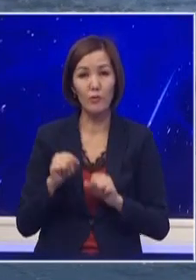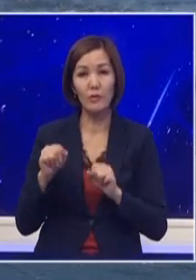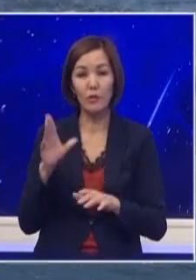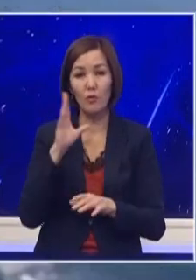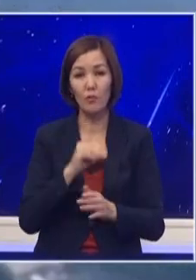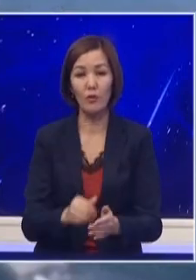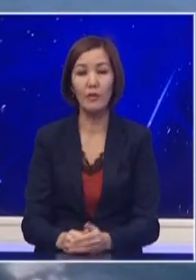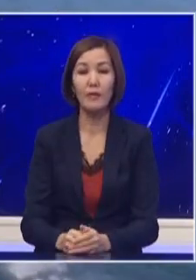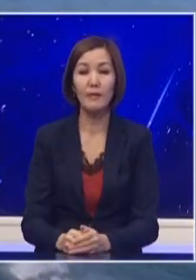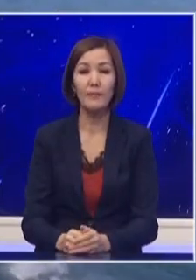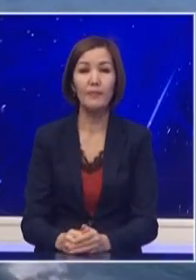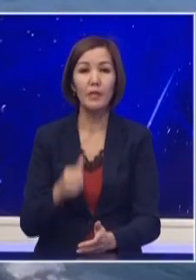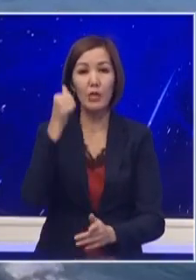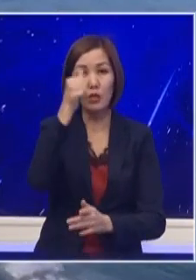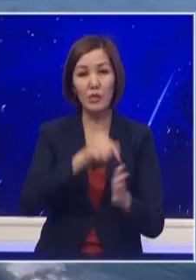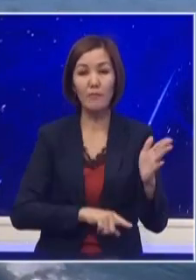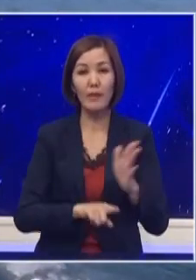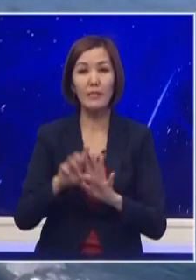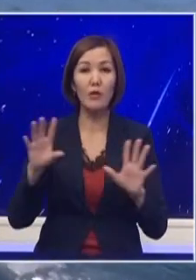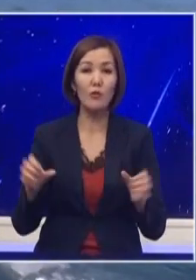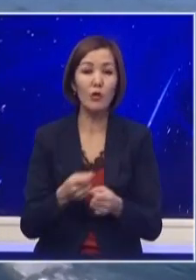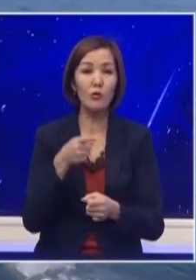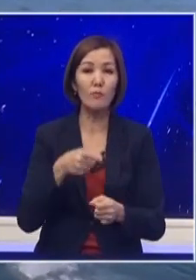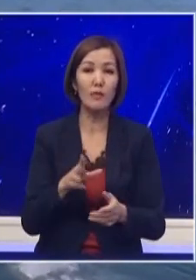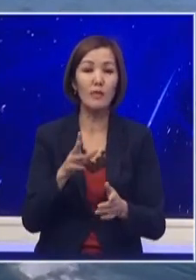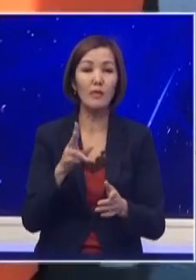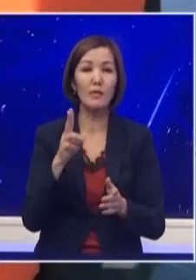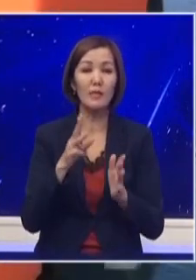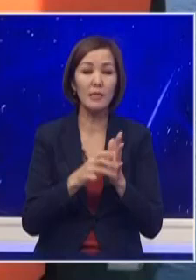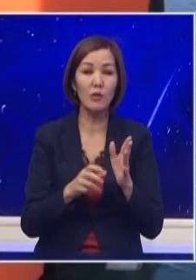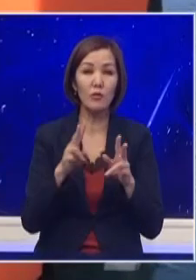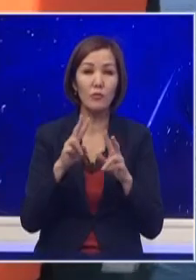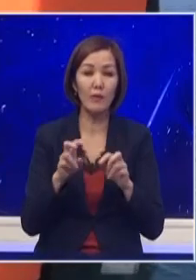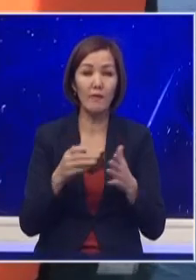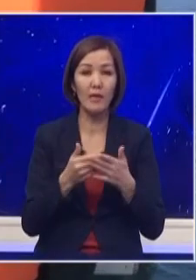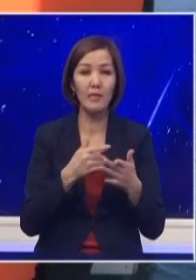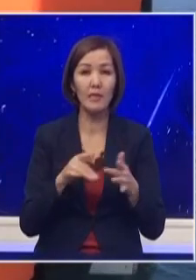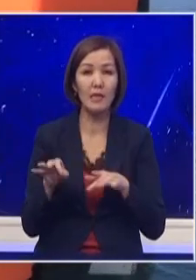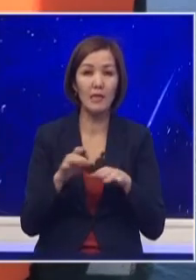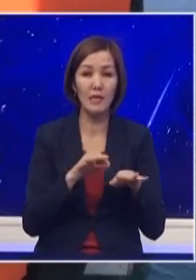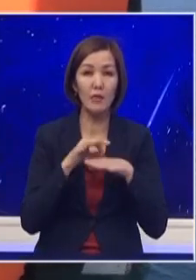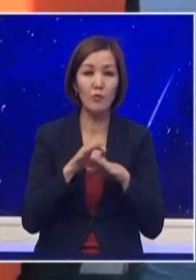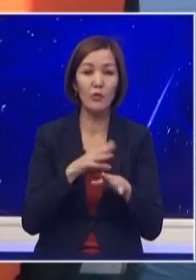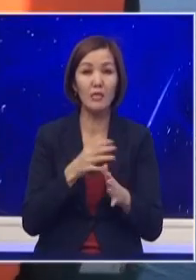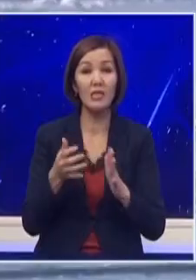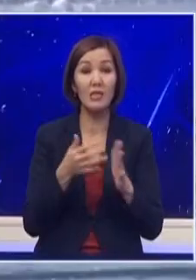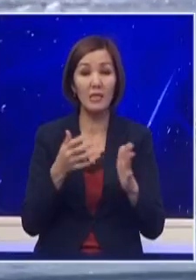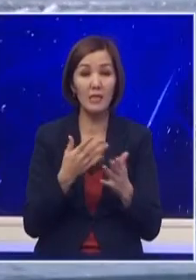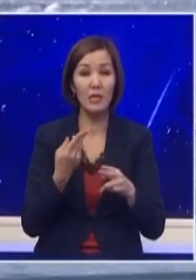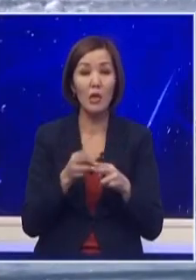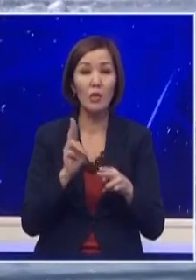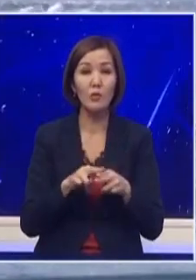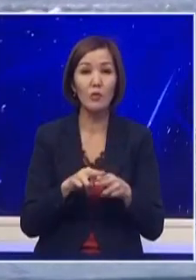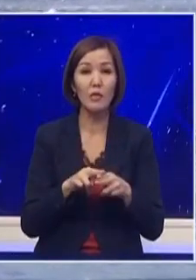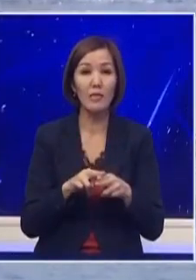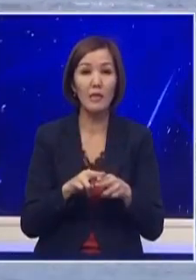білесіздер. Жыл басынан бері құтқарушылар 1800-ге жуық профилактикалық рейд өткізген, бірақ бұл жеткіліксіз деп отыр. Сол себепті де